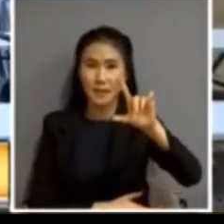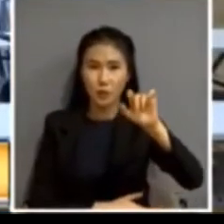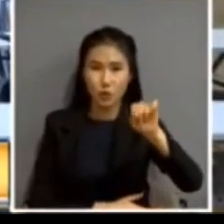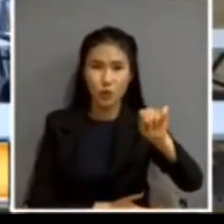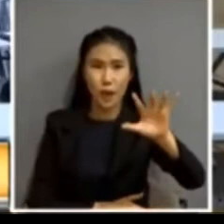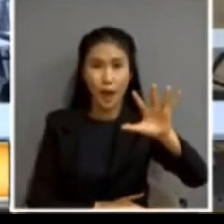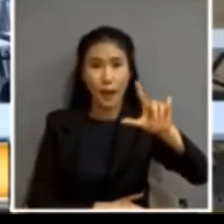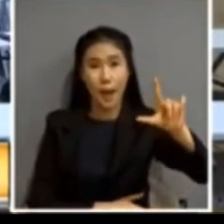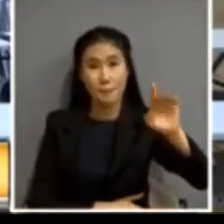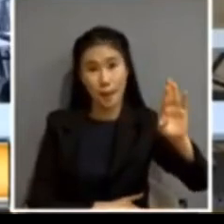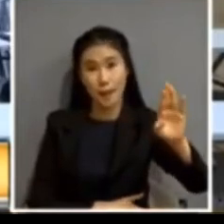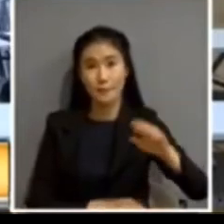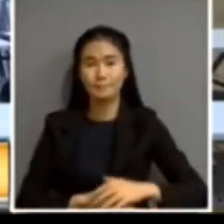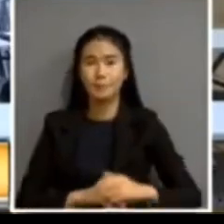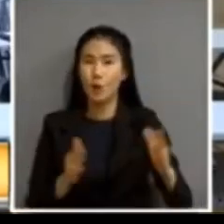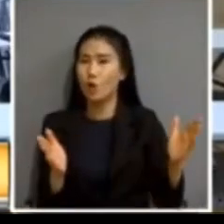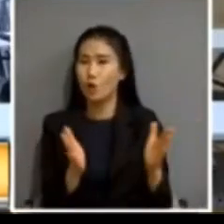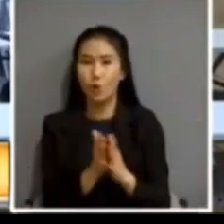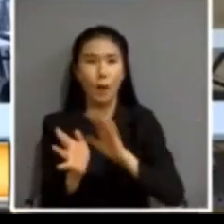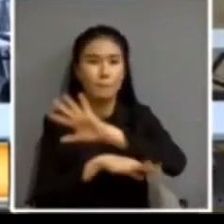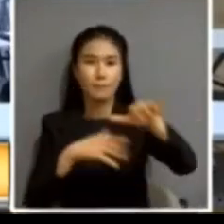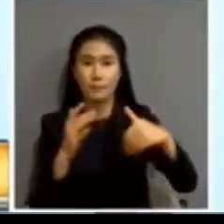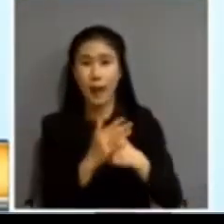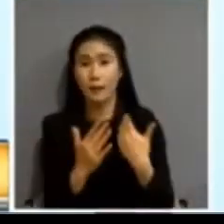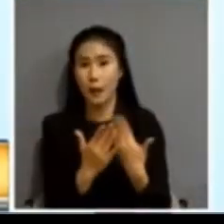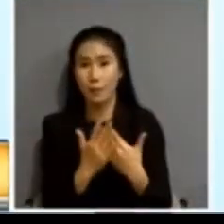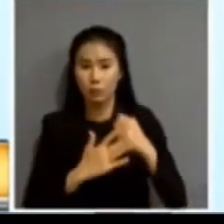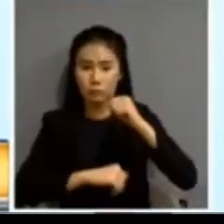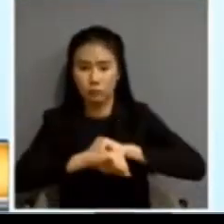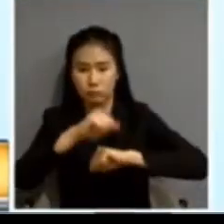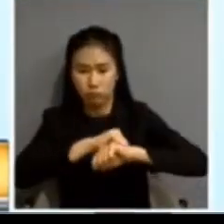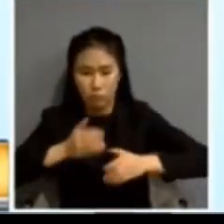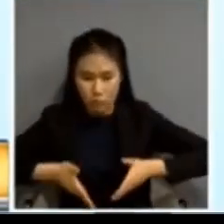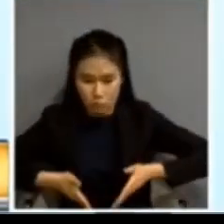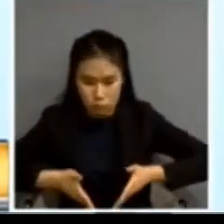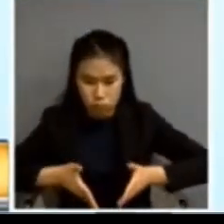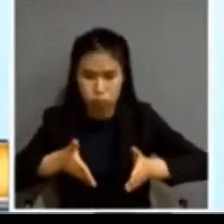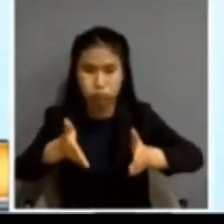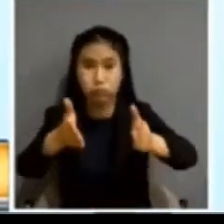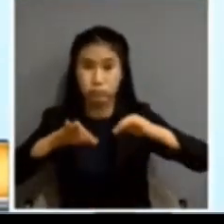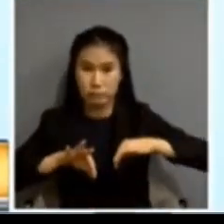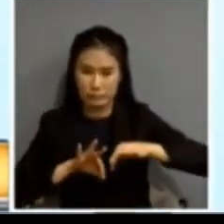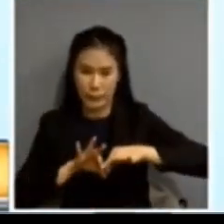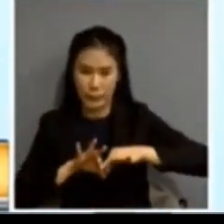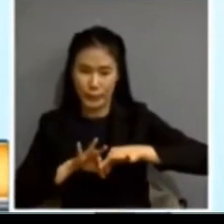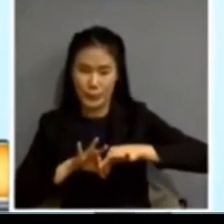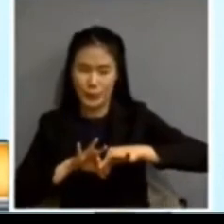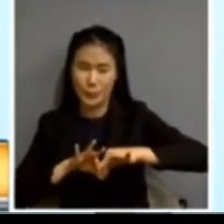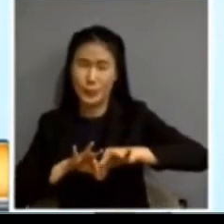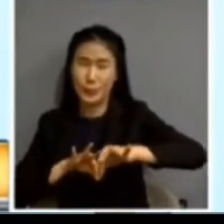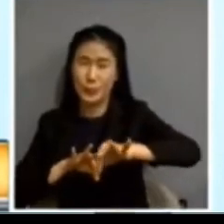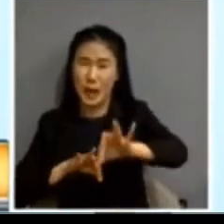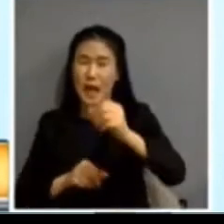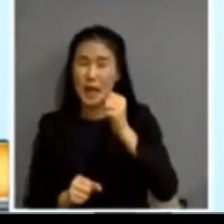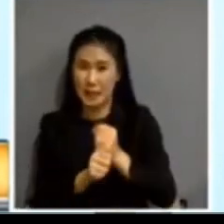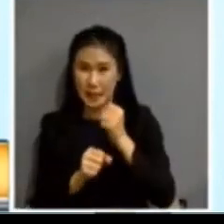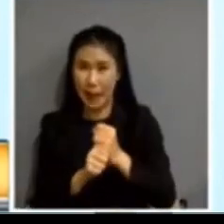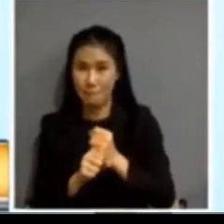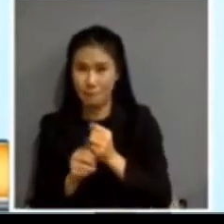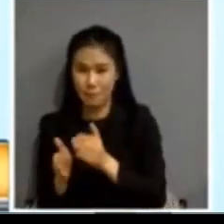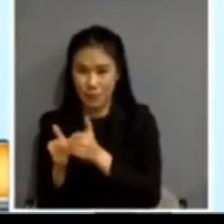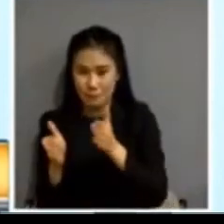77.5 ล้านบาทรวมแล้วท่านประธานครับระยะทางทั้งหมดที่มีการดำเนินการในระยะที่1